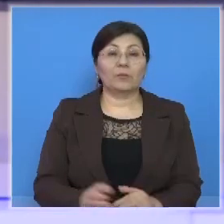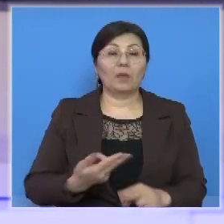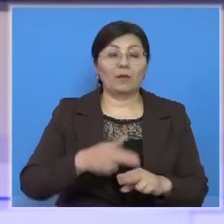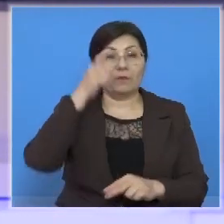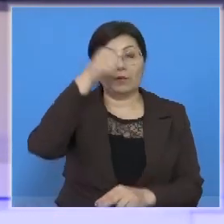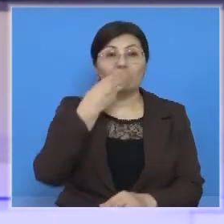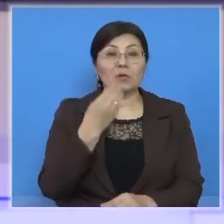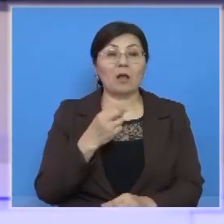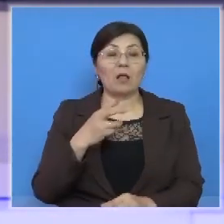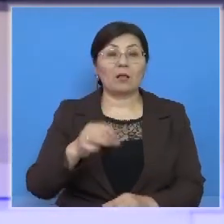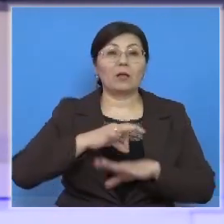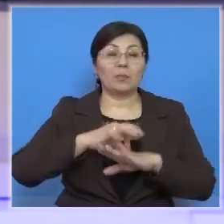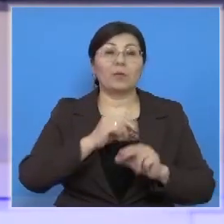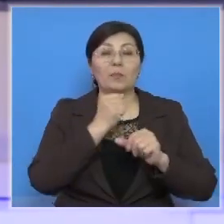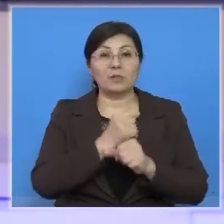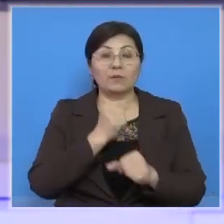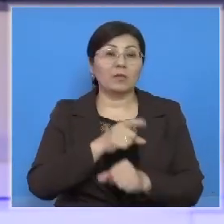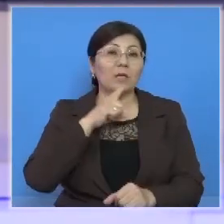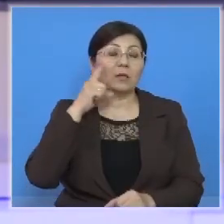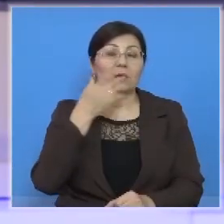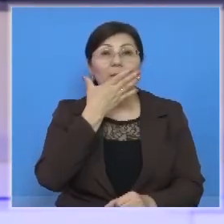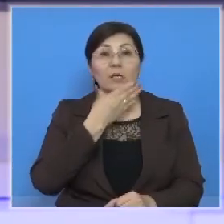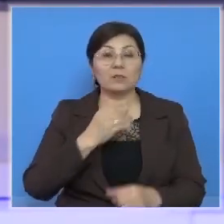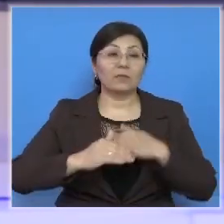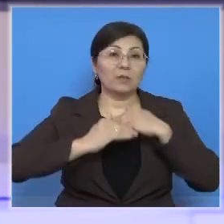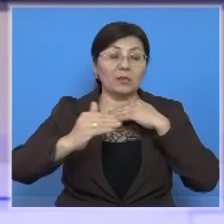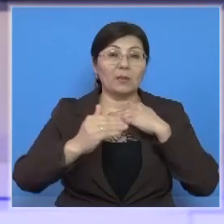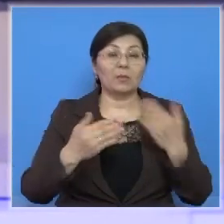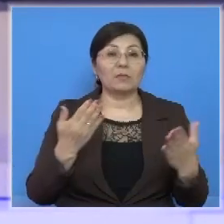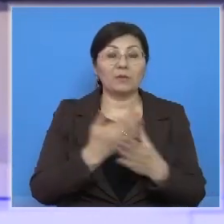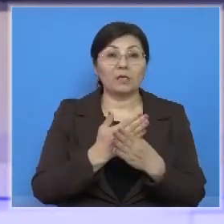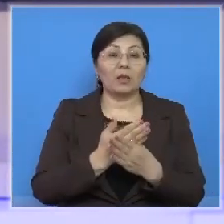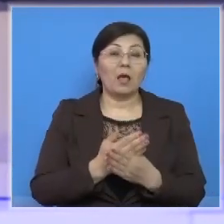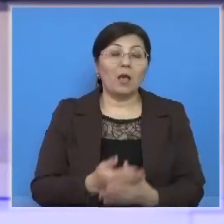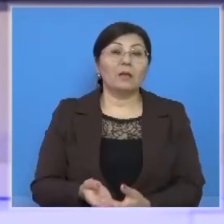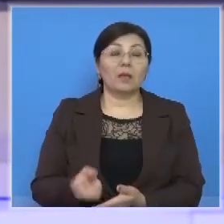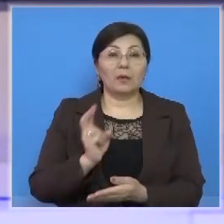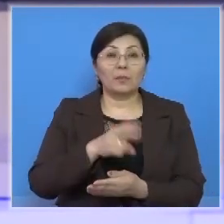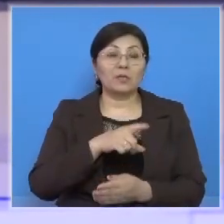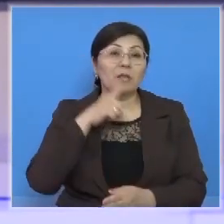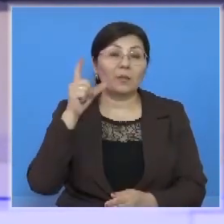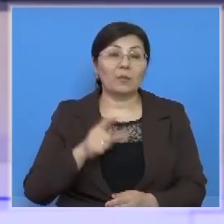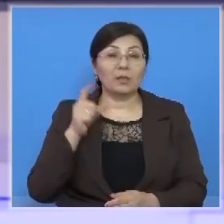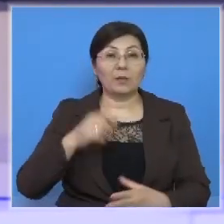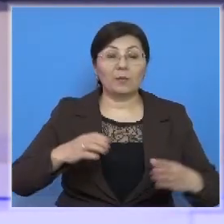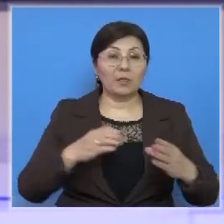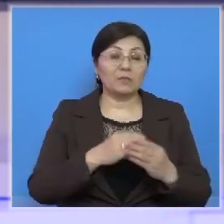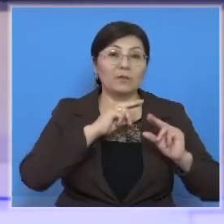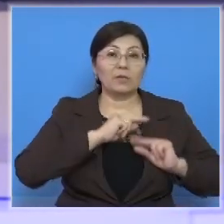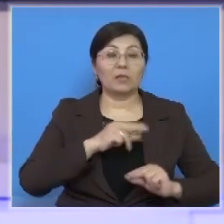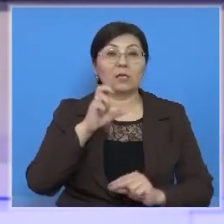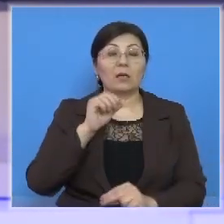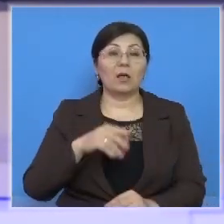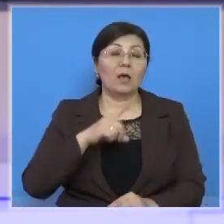В этом году в Шалкаре были проведены работы по озеленению и благоустройству территорий. На помощь природопользователям пришла молодежь из трудовых отрядов «Жасыл-Ель».